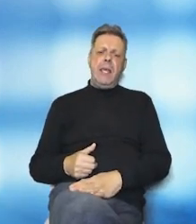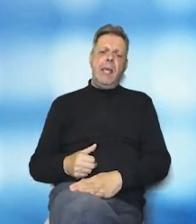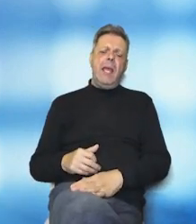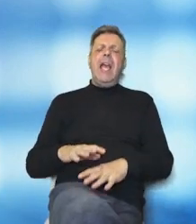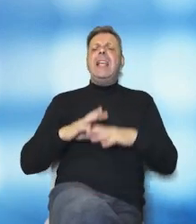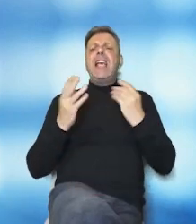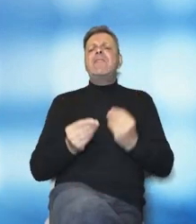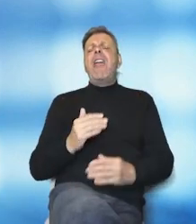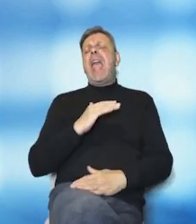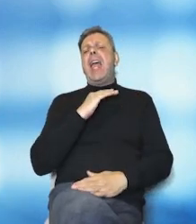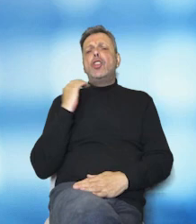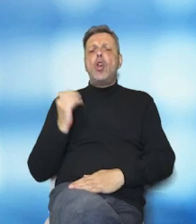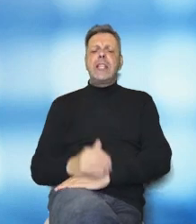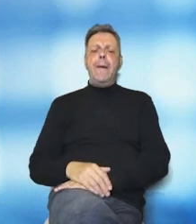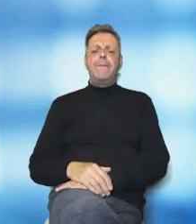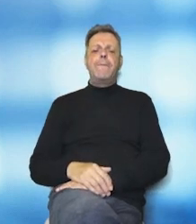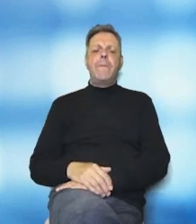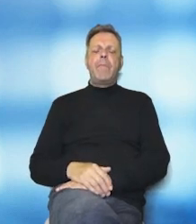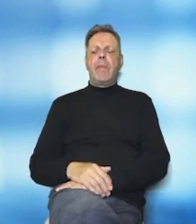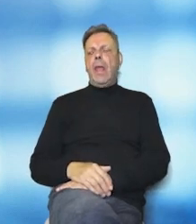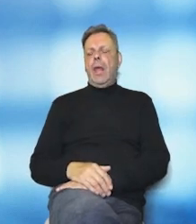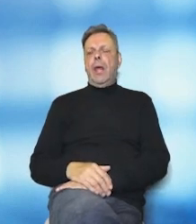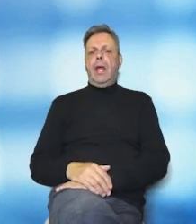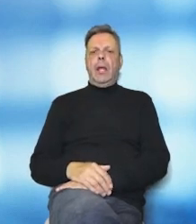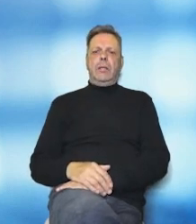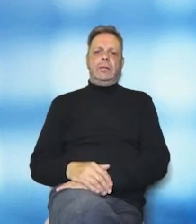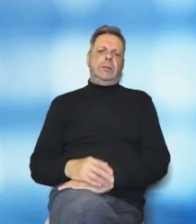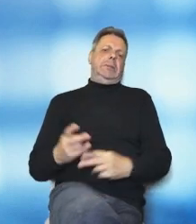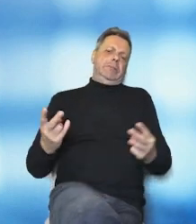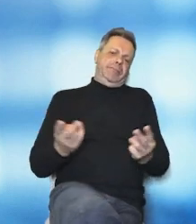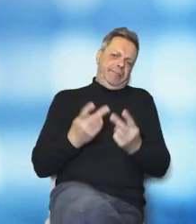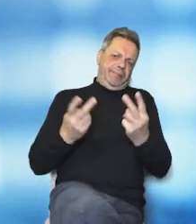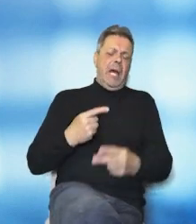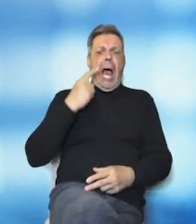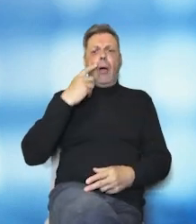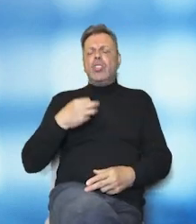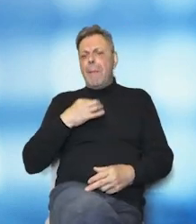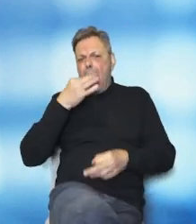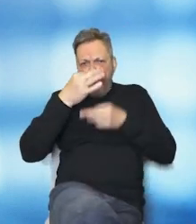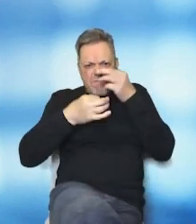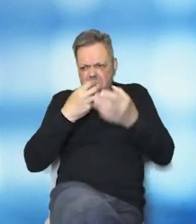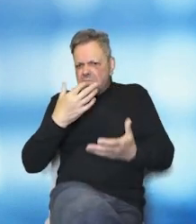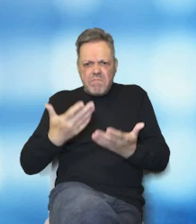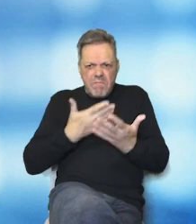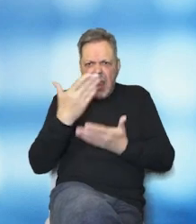sve dosta, kako bi rekli, friendly. Ako se malo informirate, ako se informirate